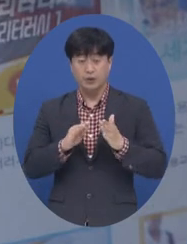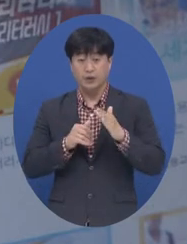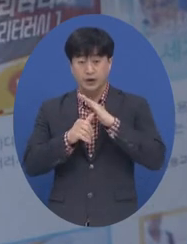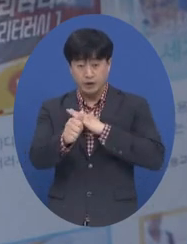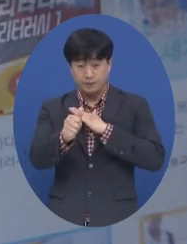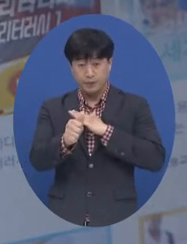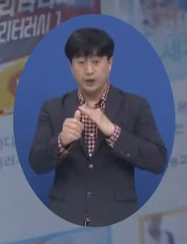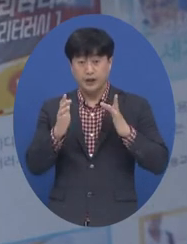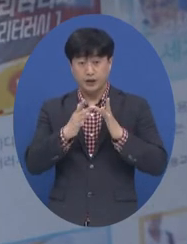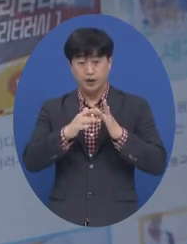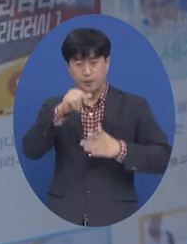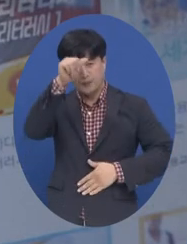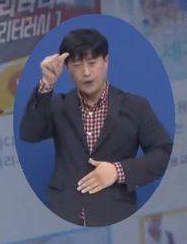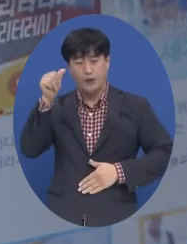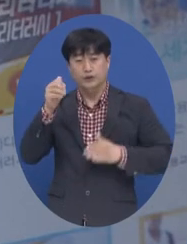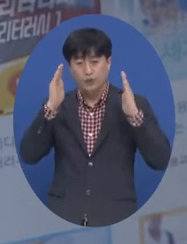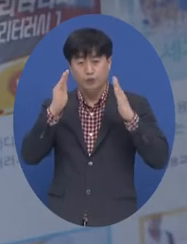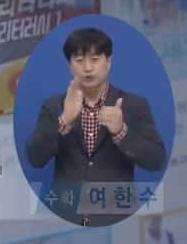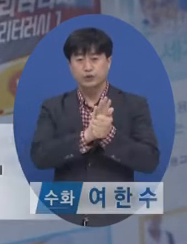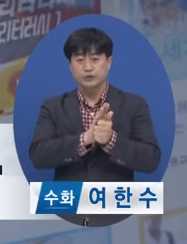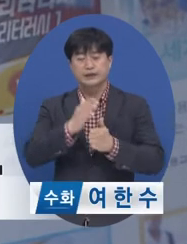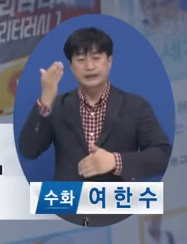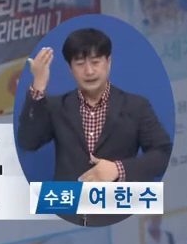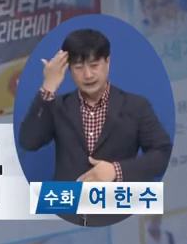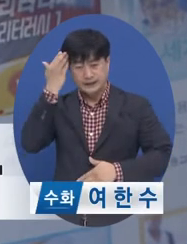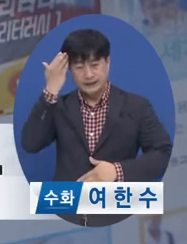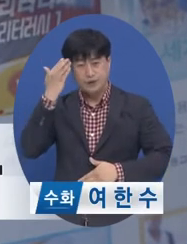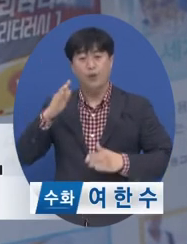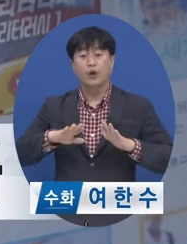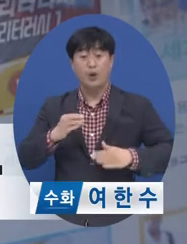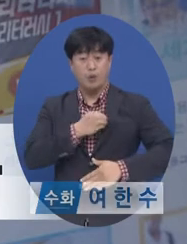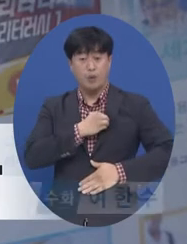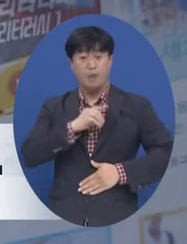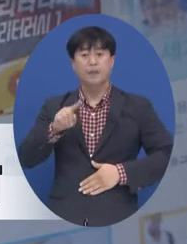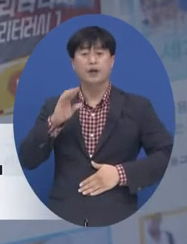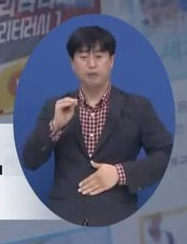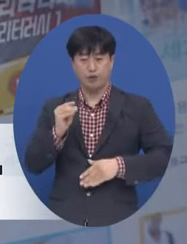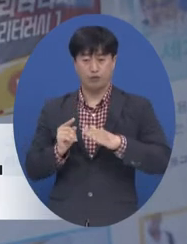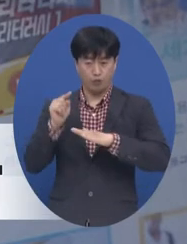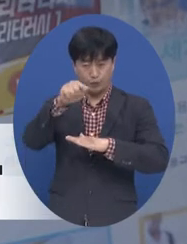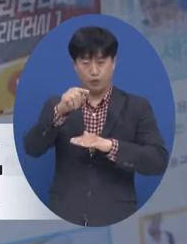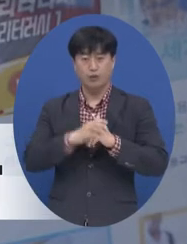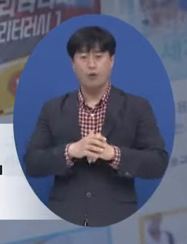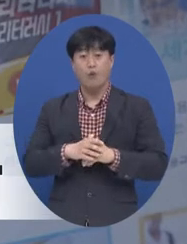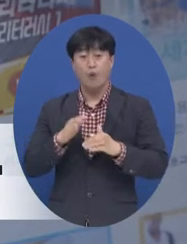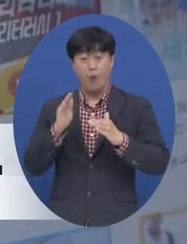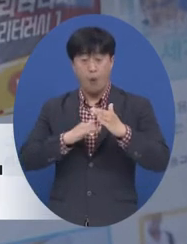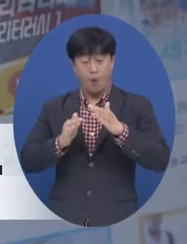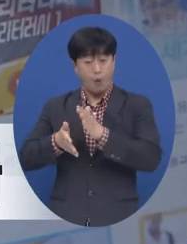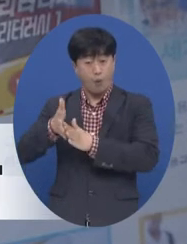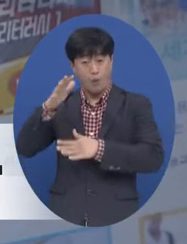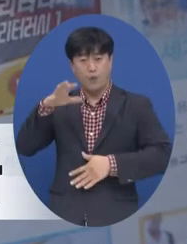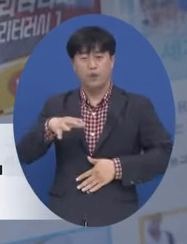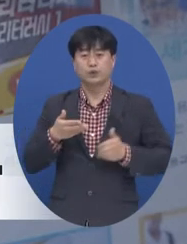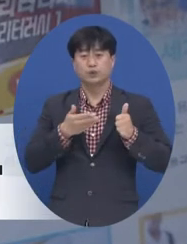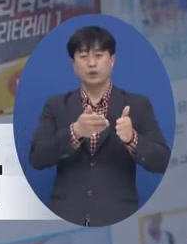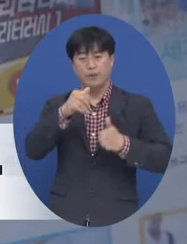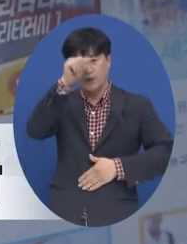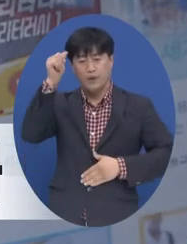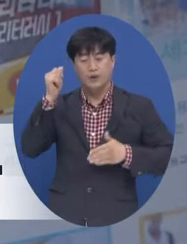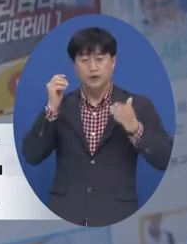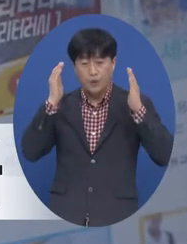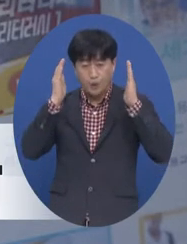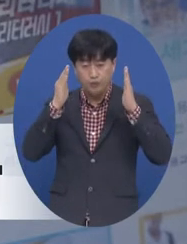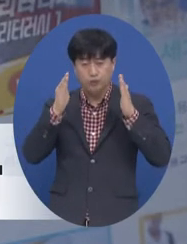경기도의 대표 온라인 평생학습 서비스 지식이 올해 회원 100만 엔 어머 썼습니다 관공서에서 제공하는 평생학습